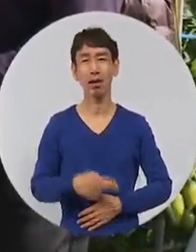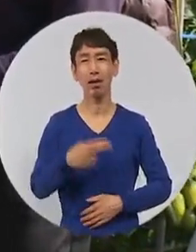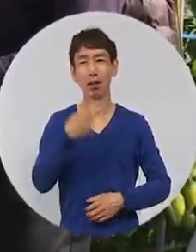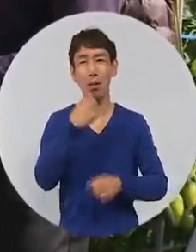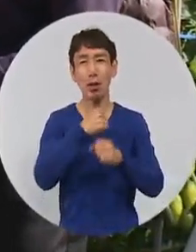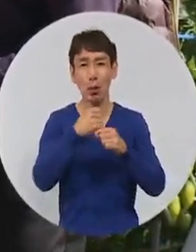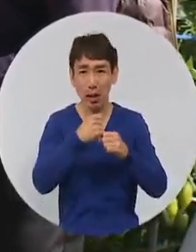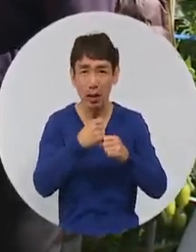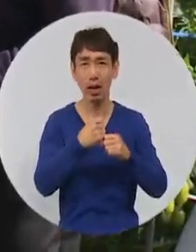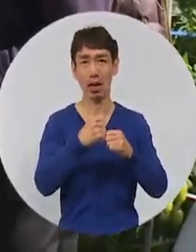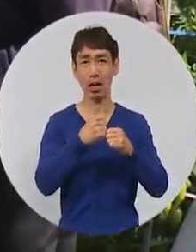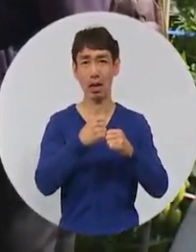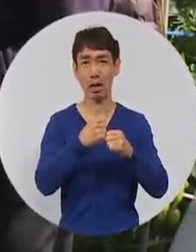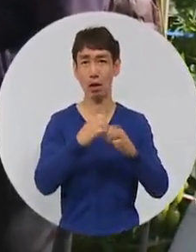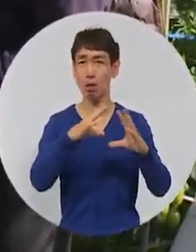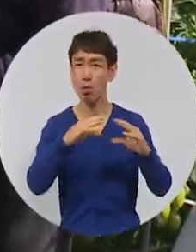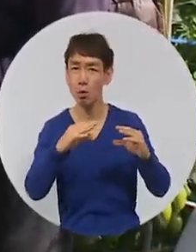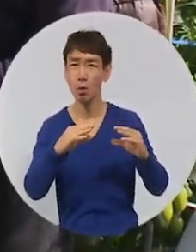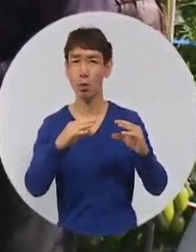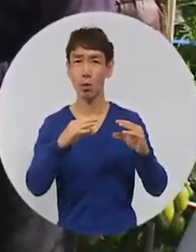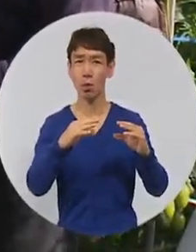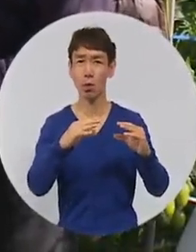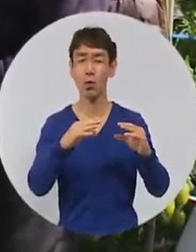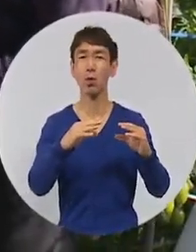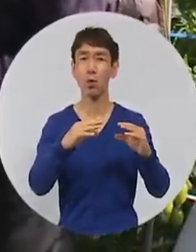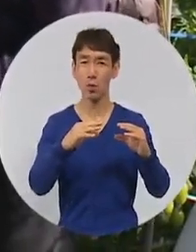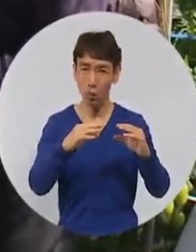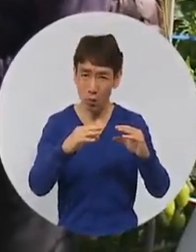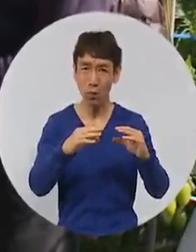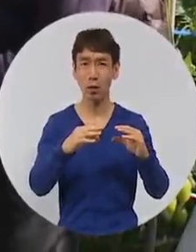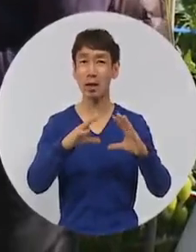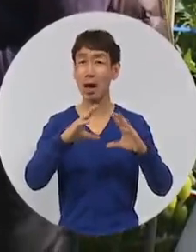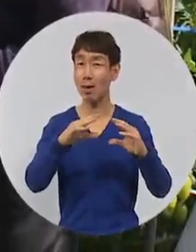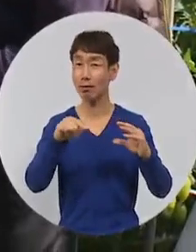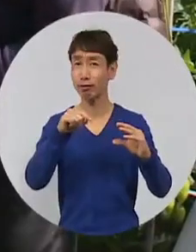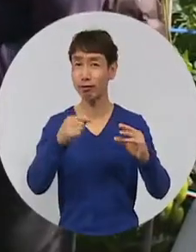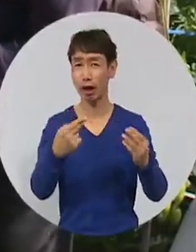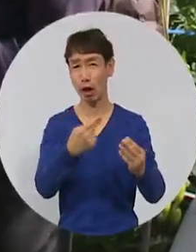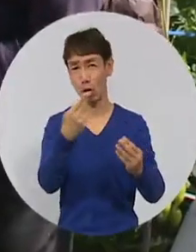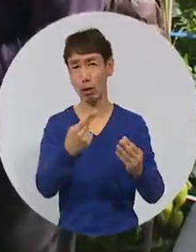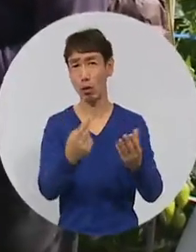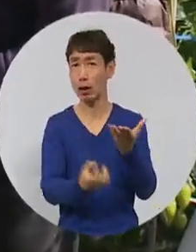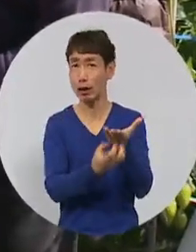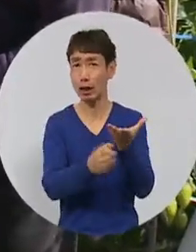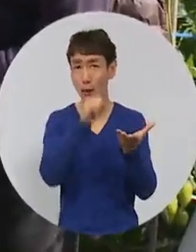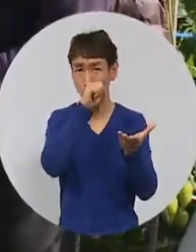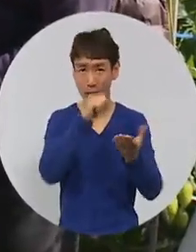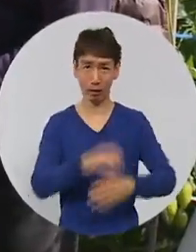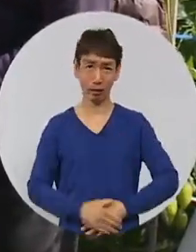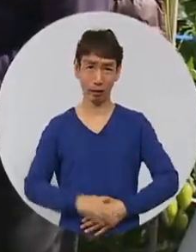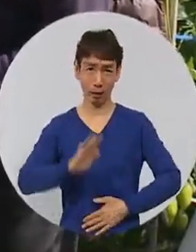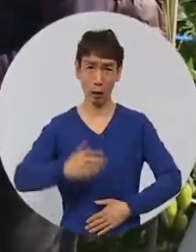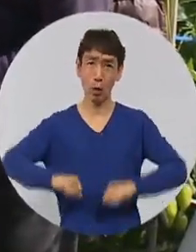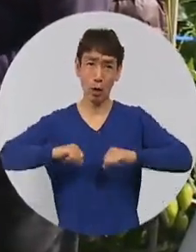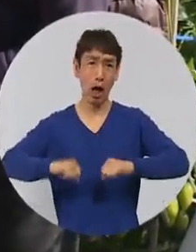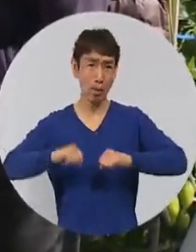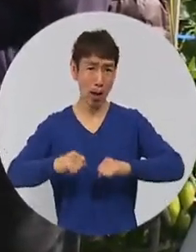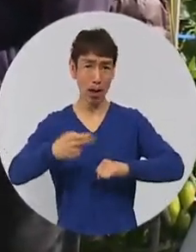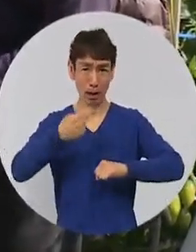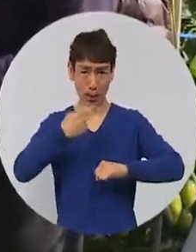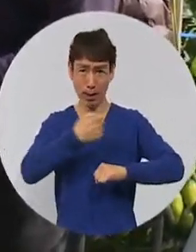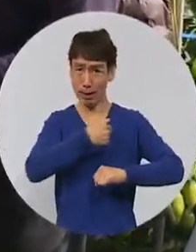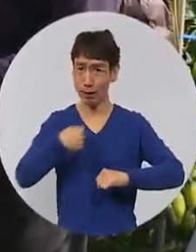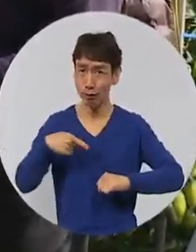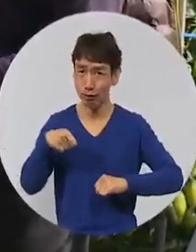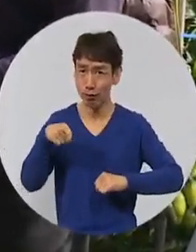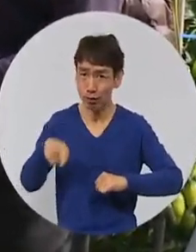になっちゃったっていうやつはもう遠慮なくどんどん煮てもとってもいいんだけども、 生でフレッシュで食べられるやつはできる